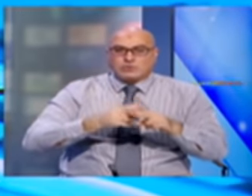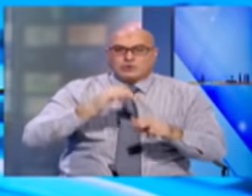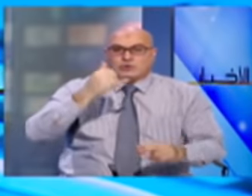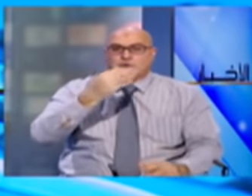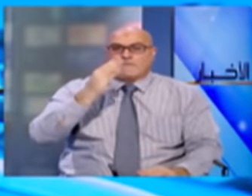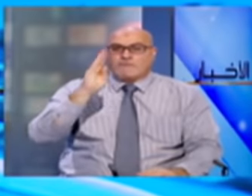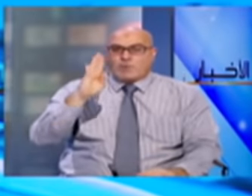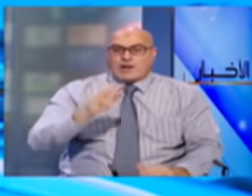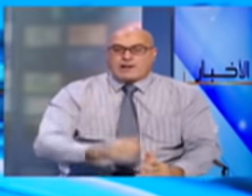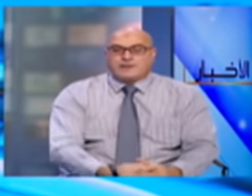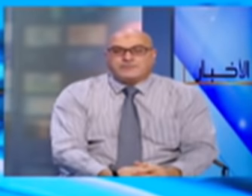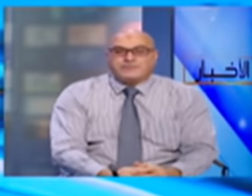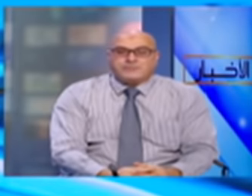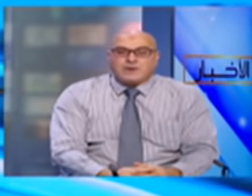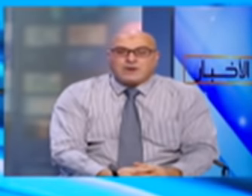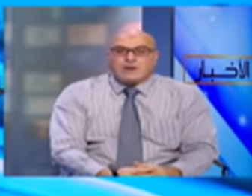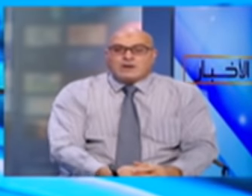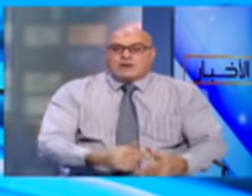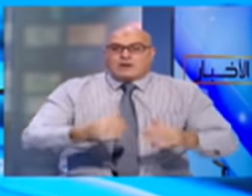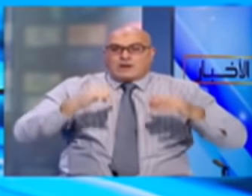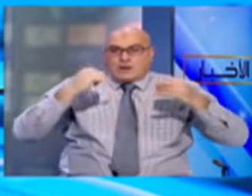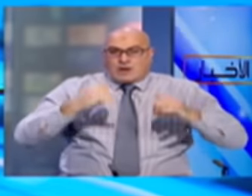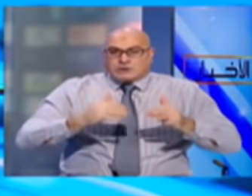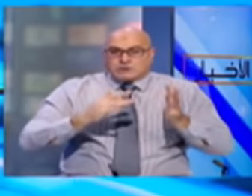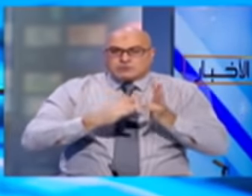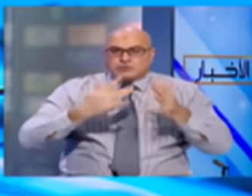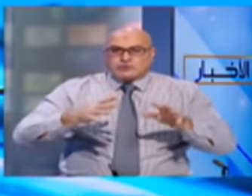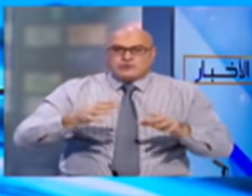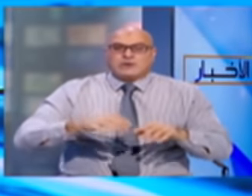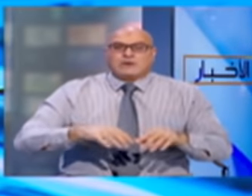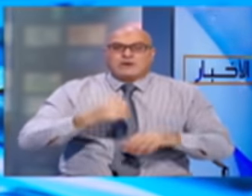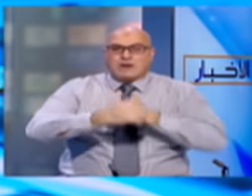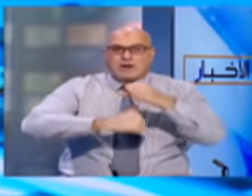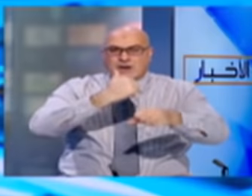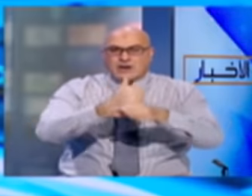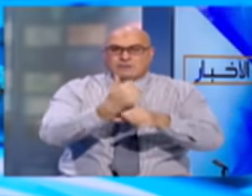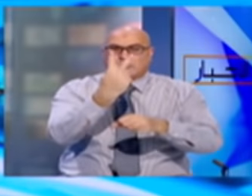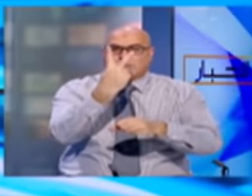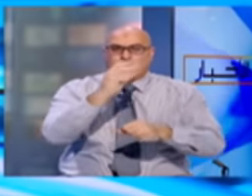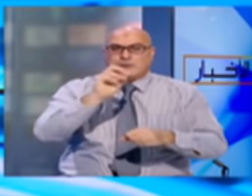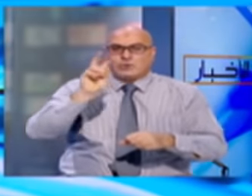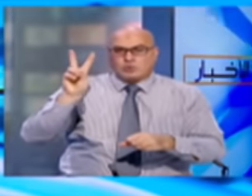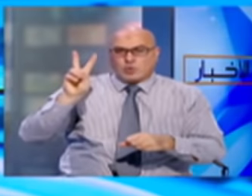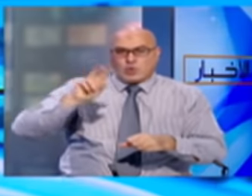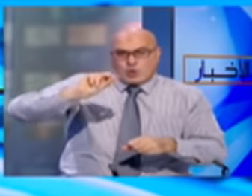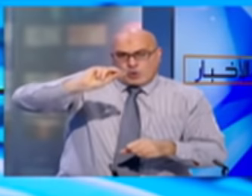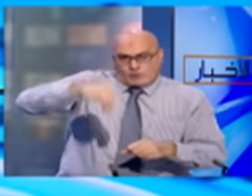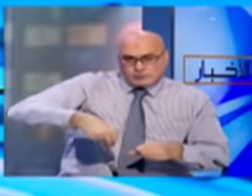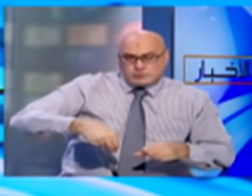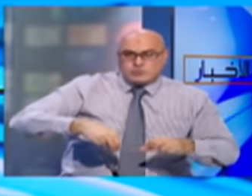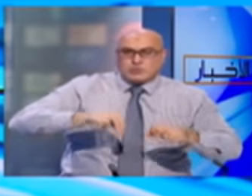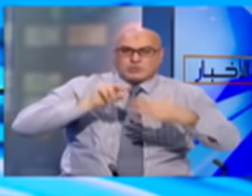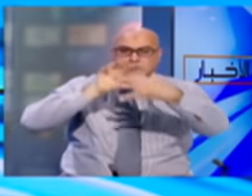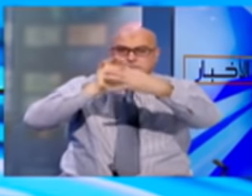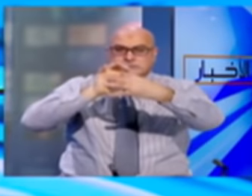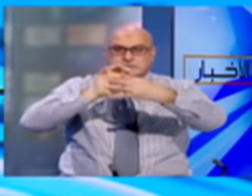بوريل. هذا وكانت الجزائر قد وقعت في 2002 اتفاق شراكة مع الاتحاد